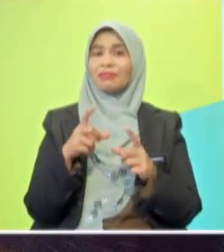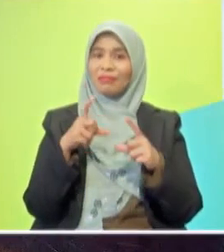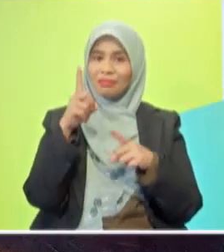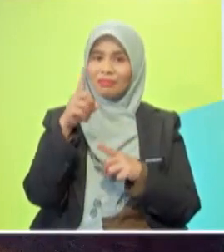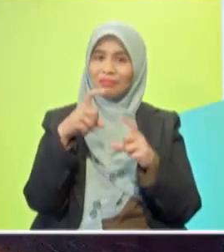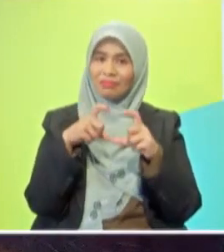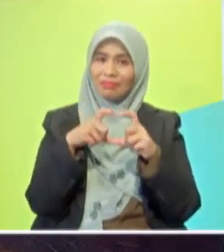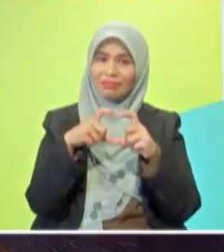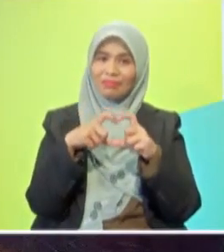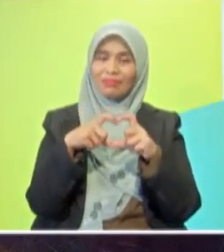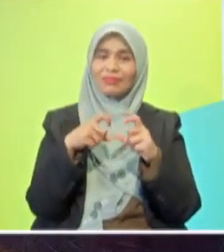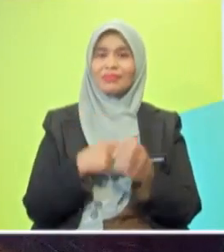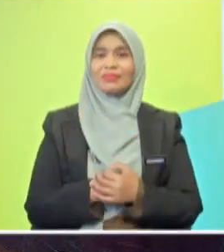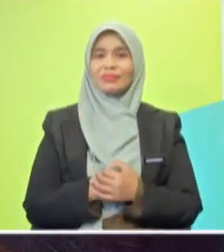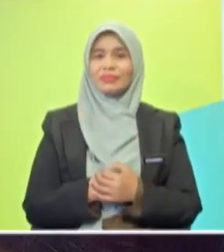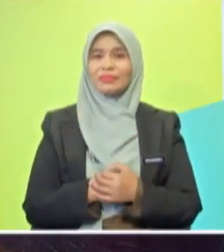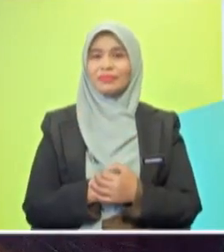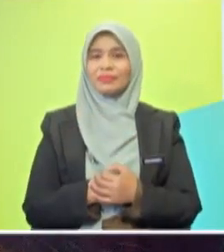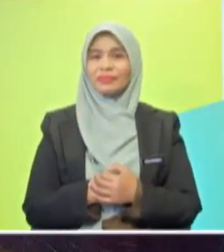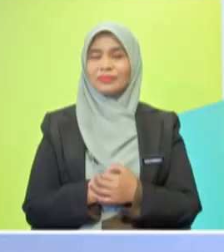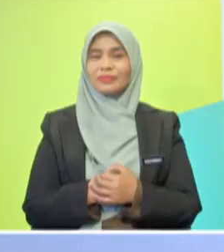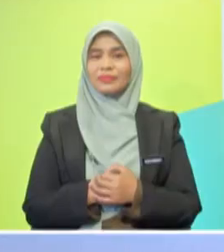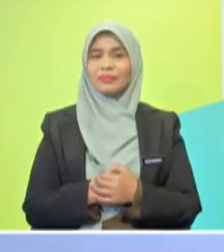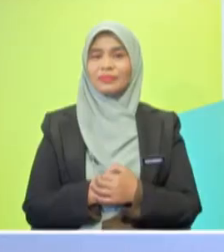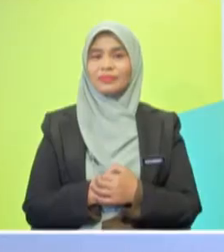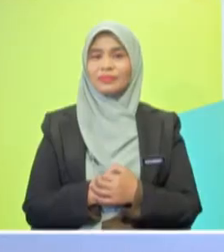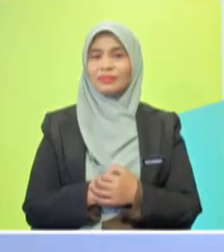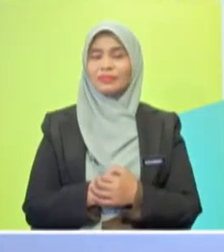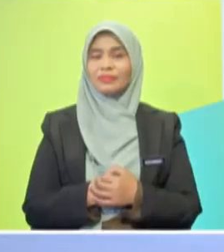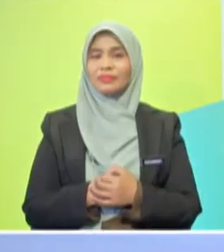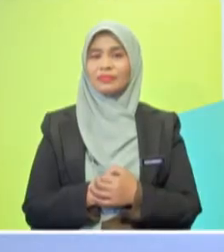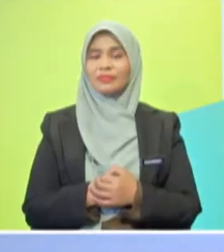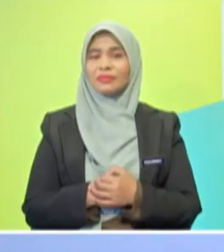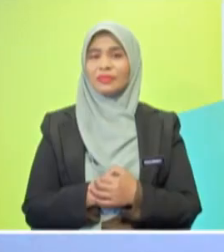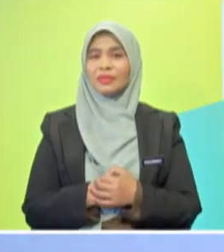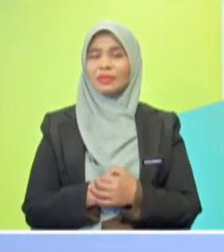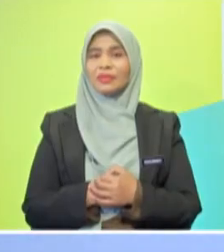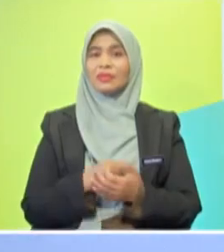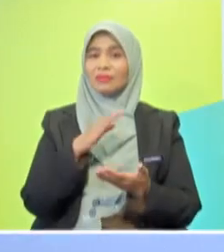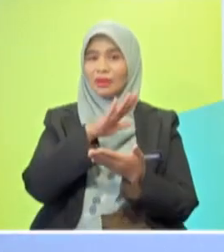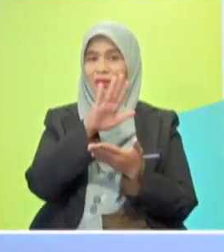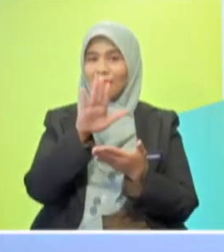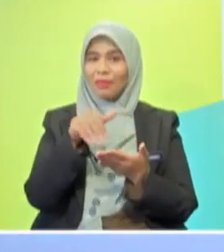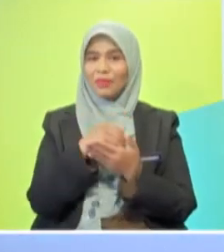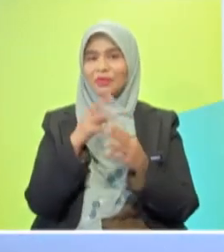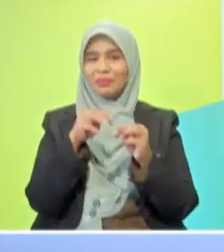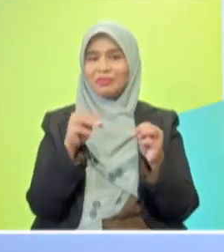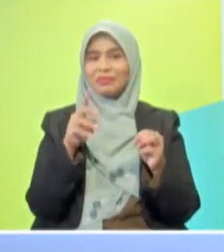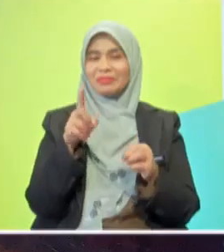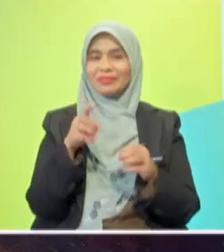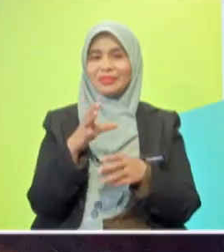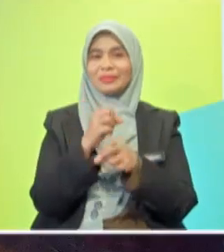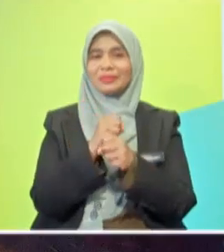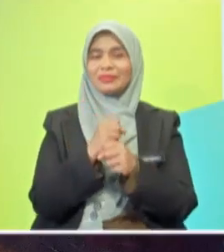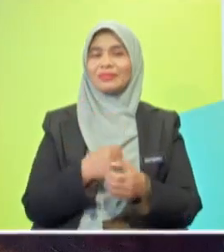ke Zula? Boleh. Okey. Okey, kita nak semua dapat ya hari ini. Okey,